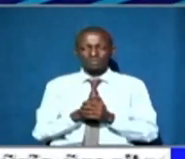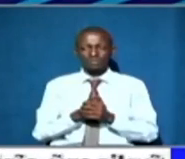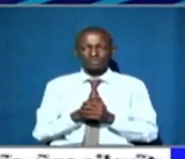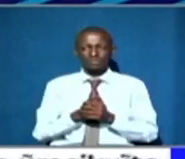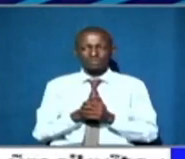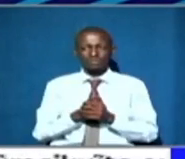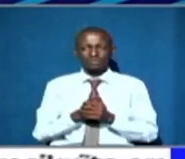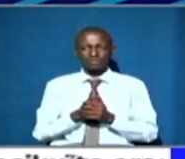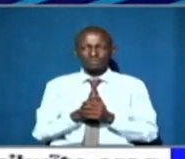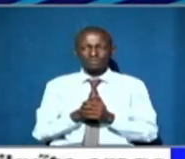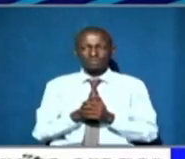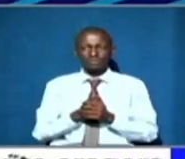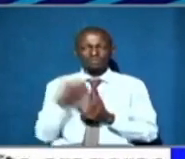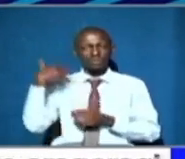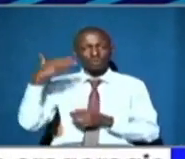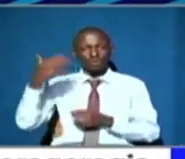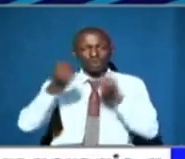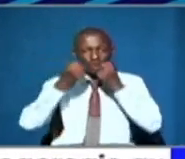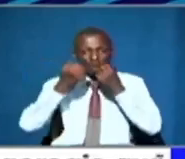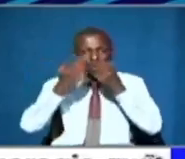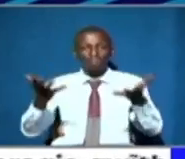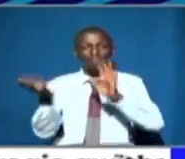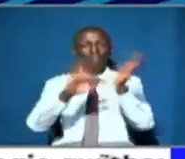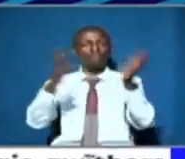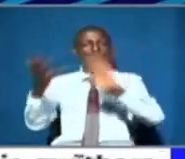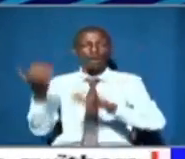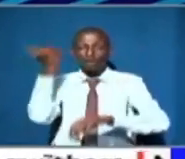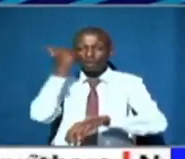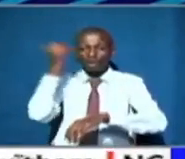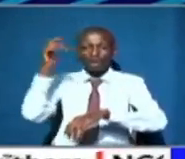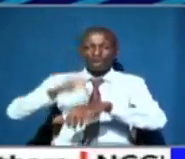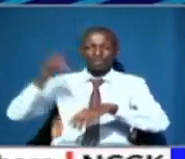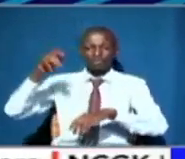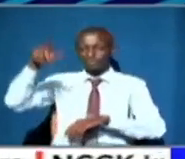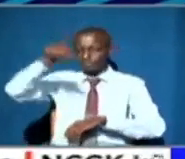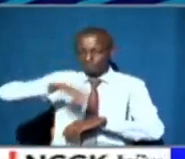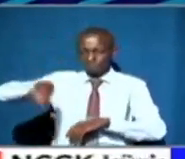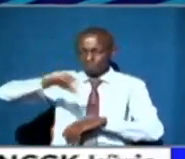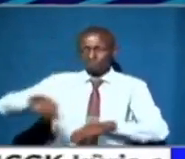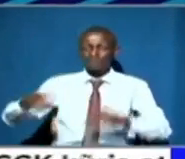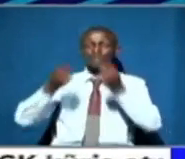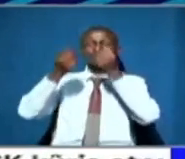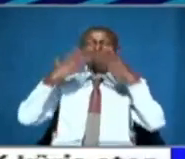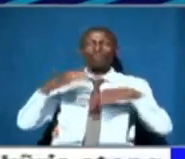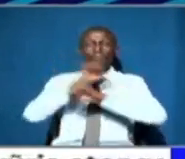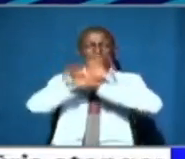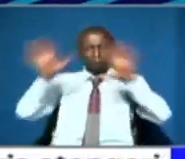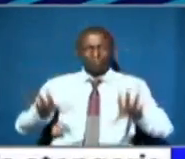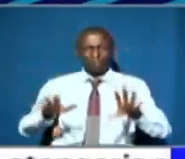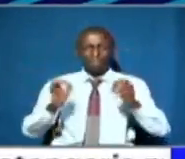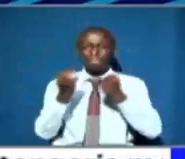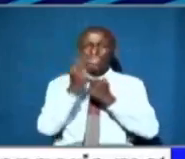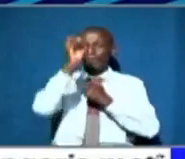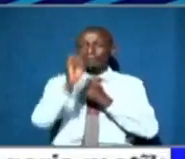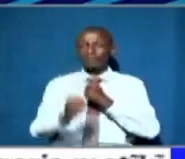ne Nekara gagi tuira gori ya muri muri kati urathi. Ugo tu kwa watu very well informed. Nguwe ni 13% tiri